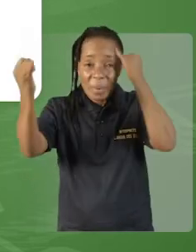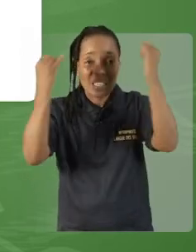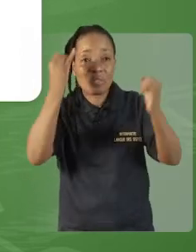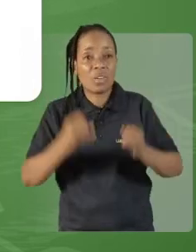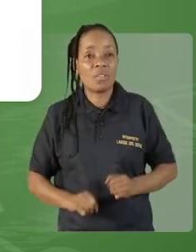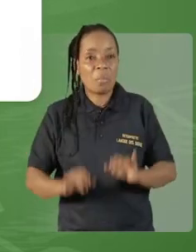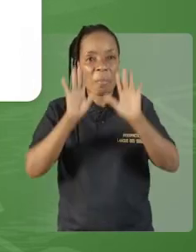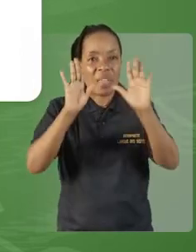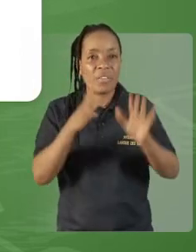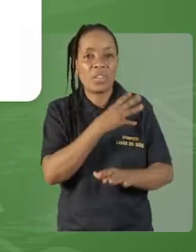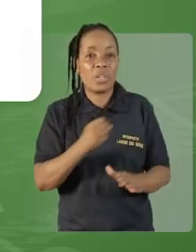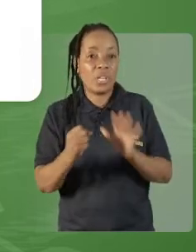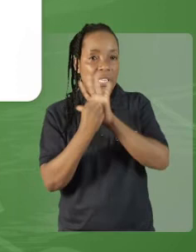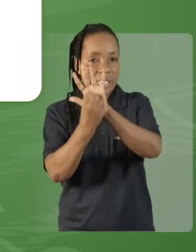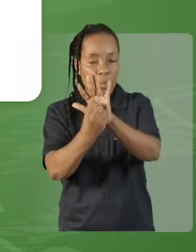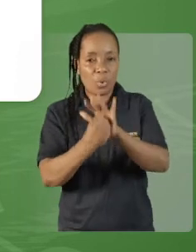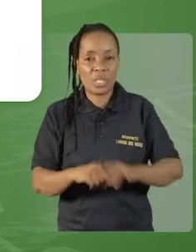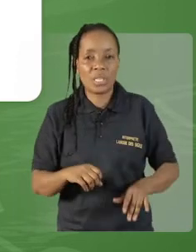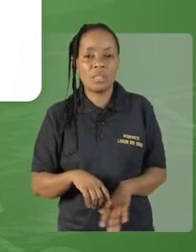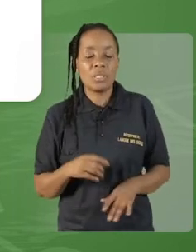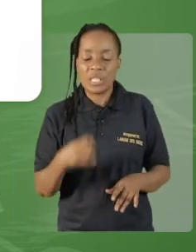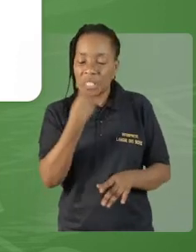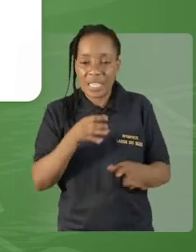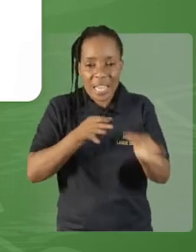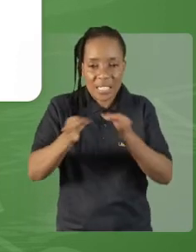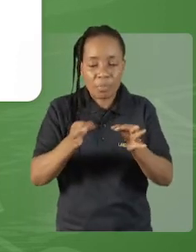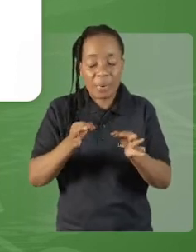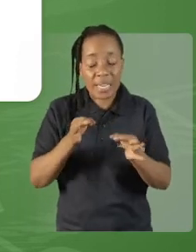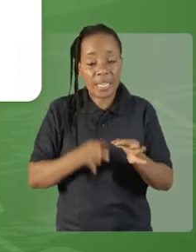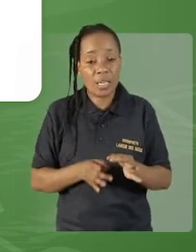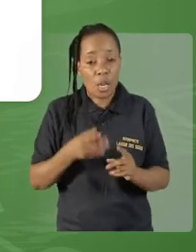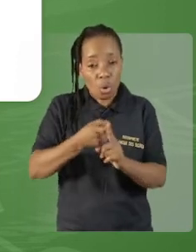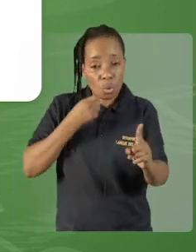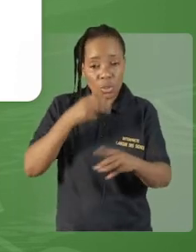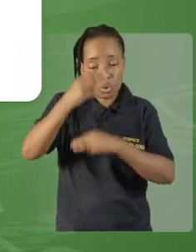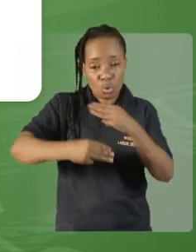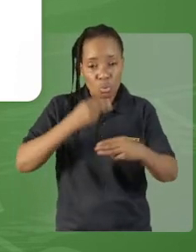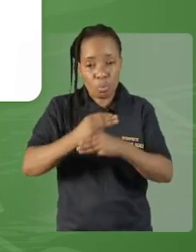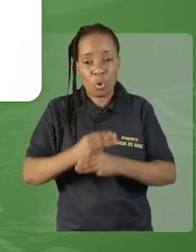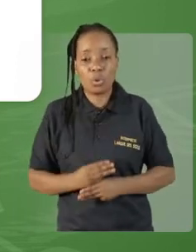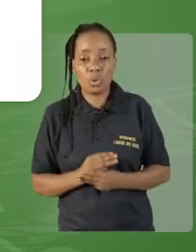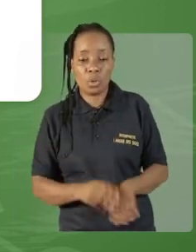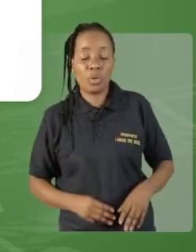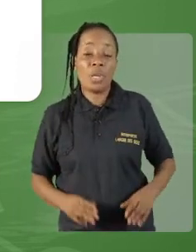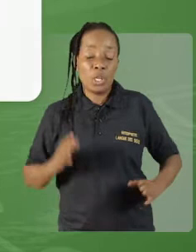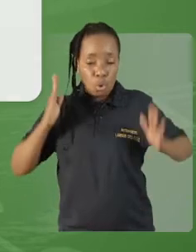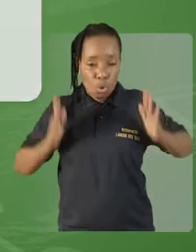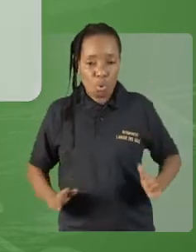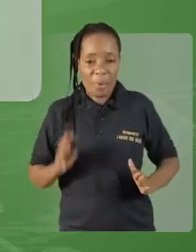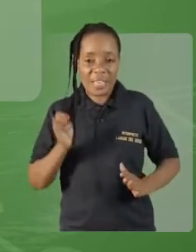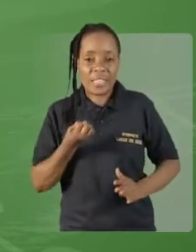extraordinaire, merveilleux et symbolique des origines du monde, de l'humanité ou de leur